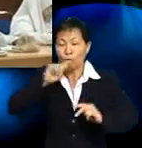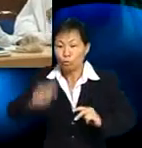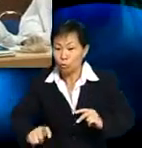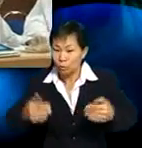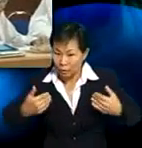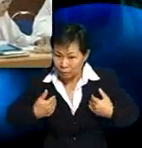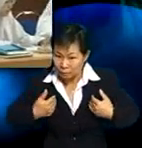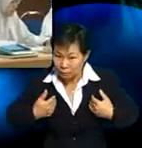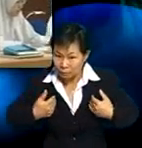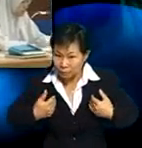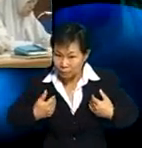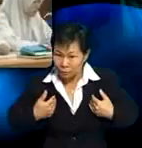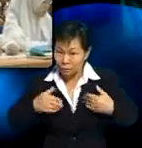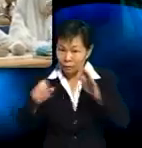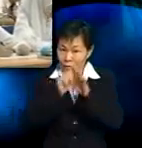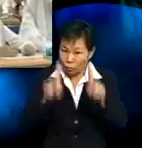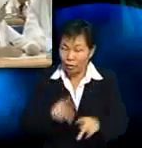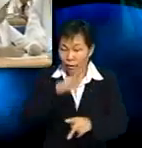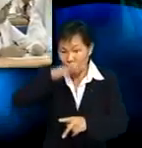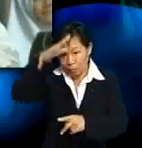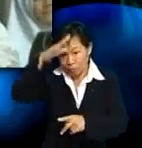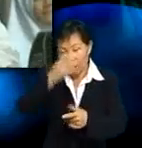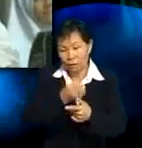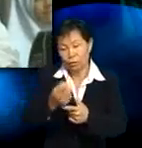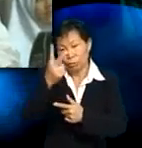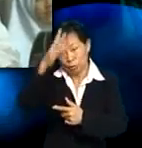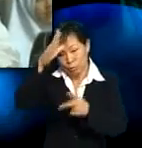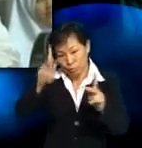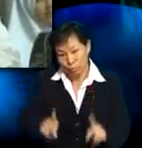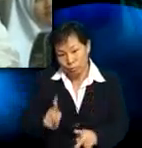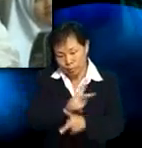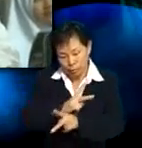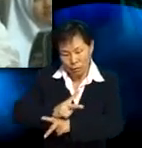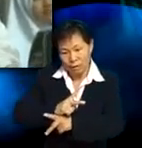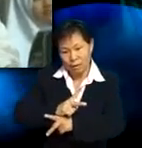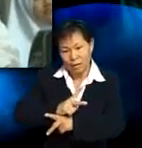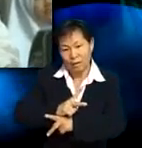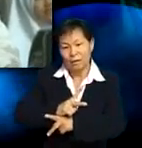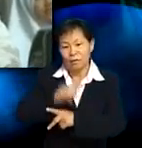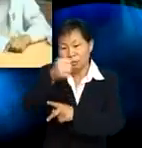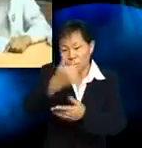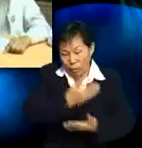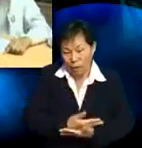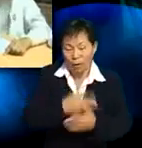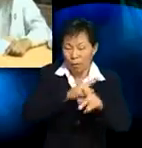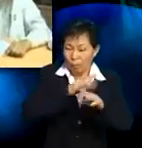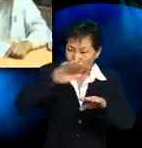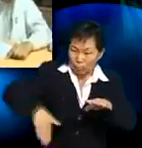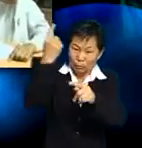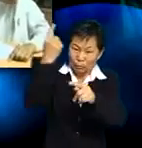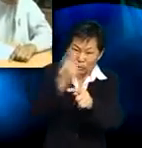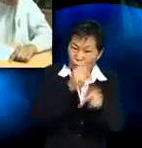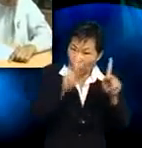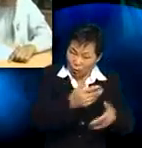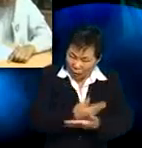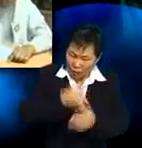yang berbunyi seorang ibu ataupun seorang bakul boleh mendadak 10 orang anak tetapi belum tentu 10 orang anak boleh